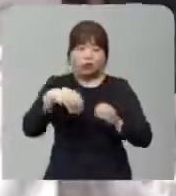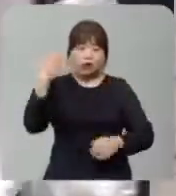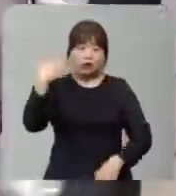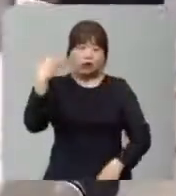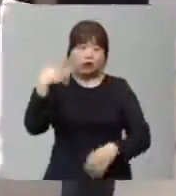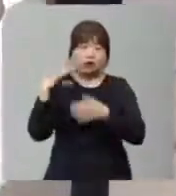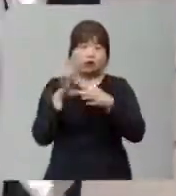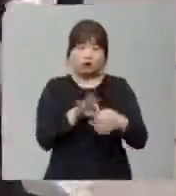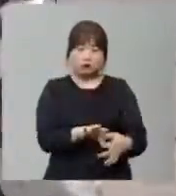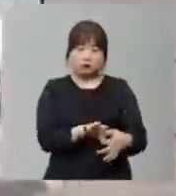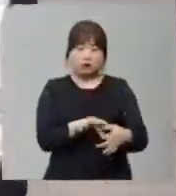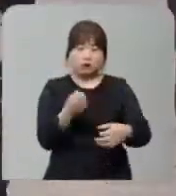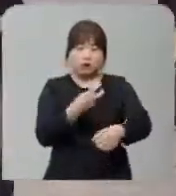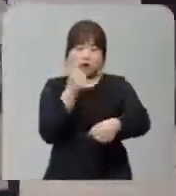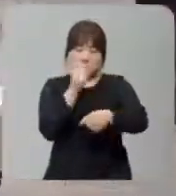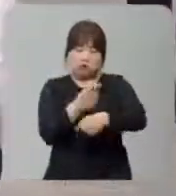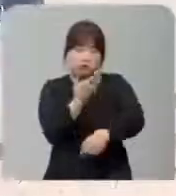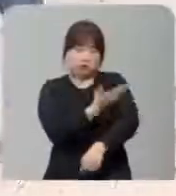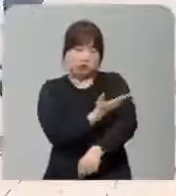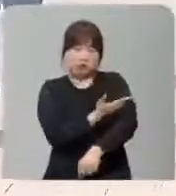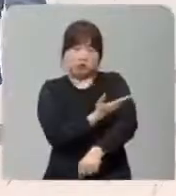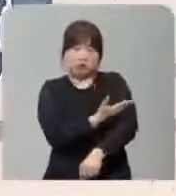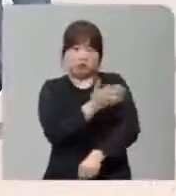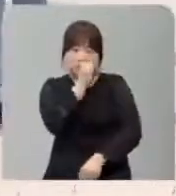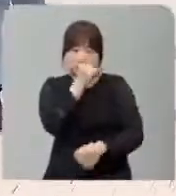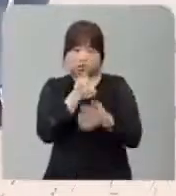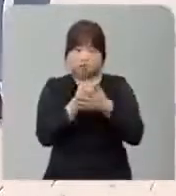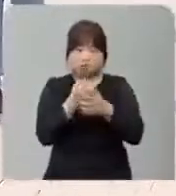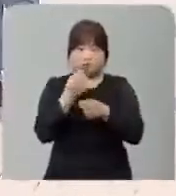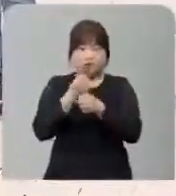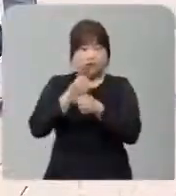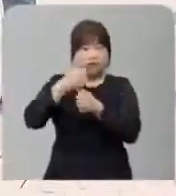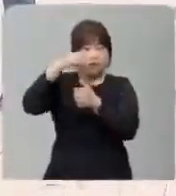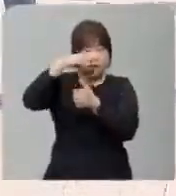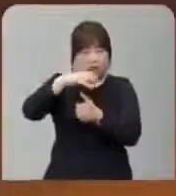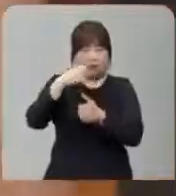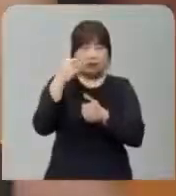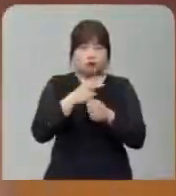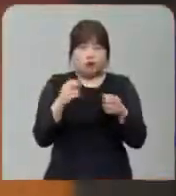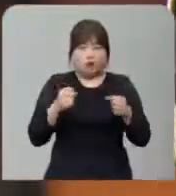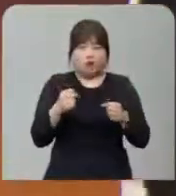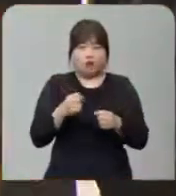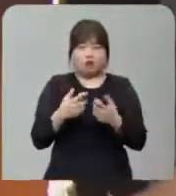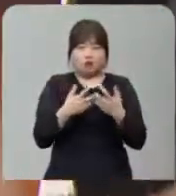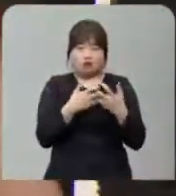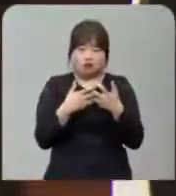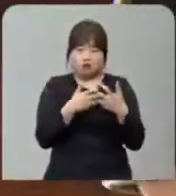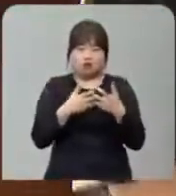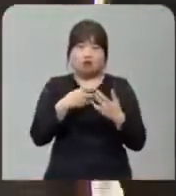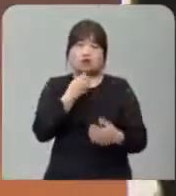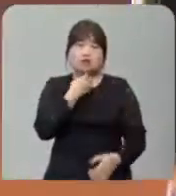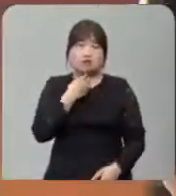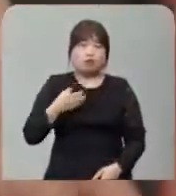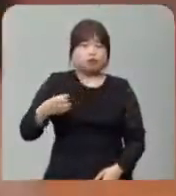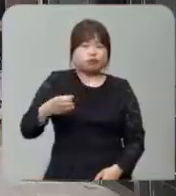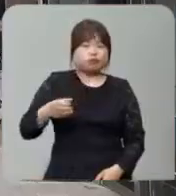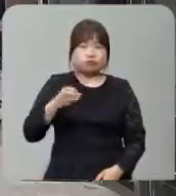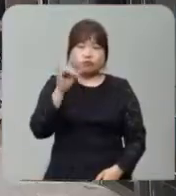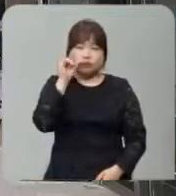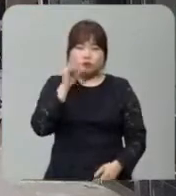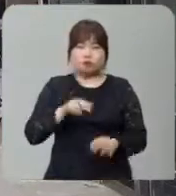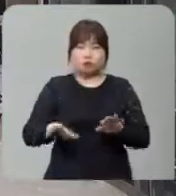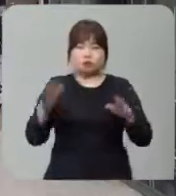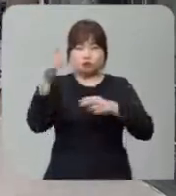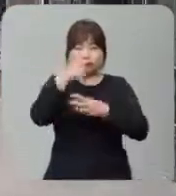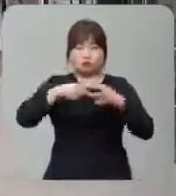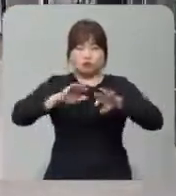도심에는 반소매 와 반바지 차림으로 양상 관행 음료까지 든 시민들이 쉽게 눈에 띕니다 오늘 청주에 낮